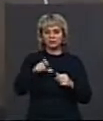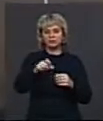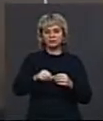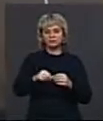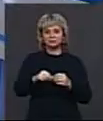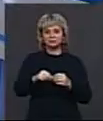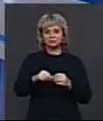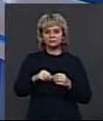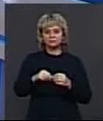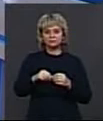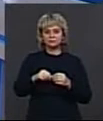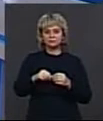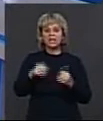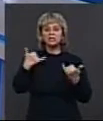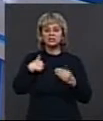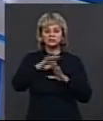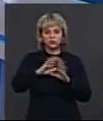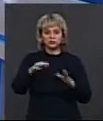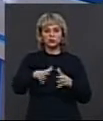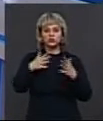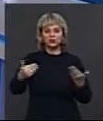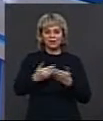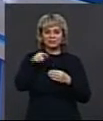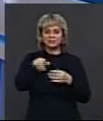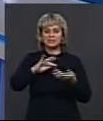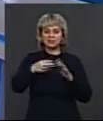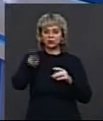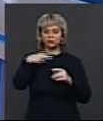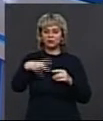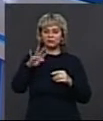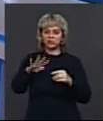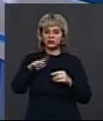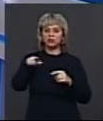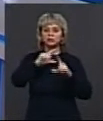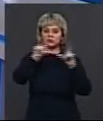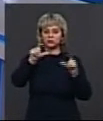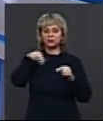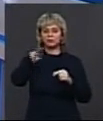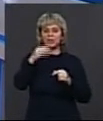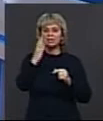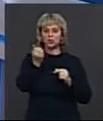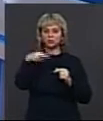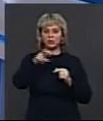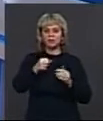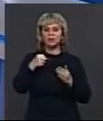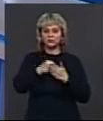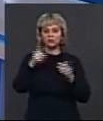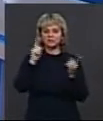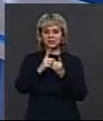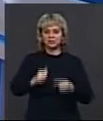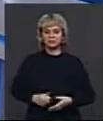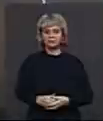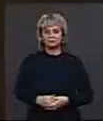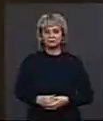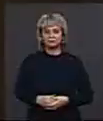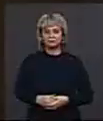Ростов-на-Дону. На сегодня у меня все. Еще больше новостей на сайте don24.ru. В студии была Дарья Шулик. До встречи.